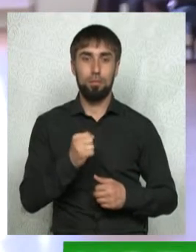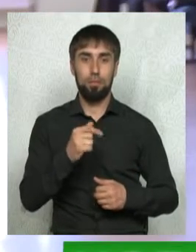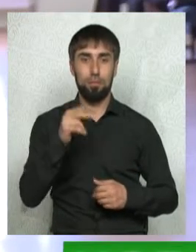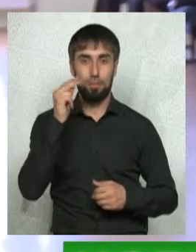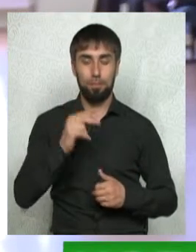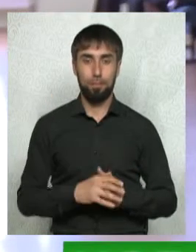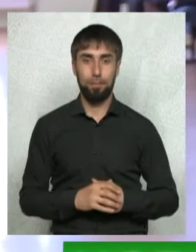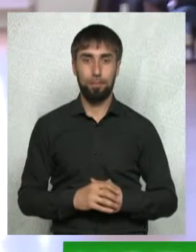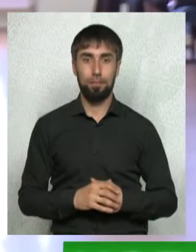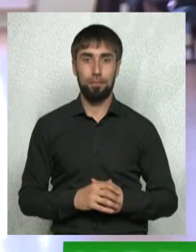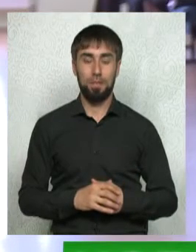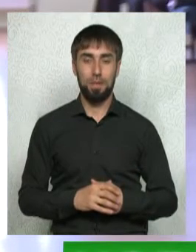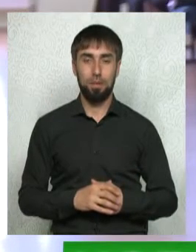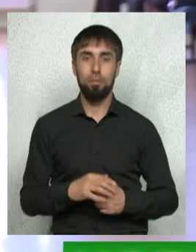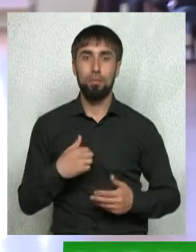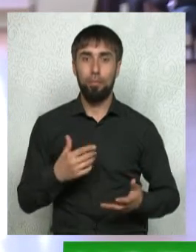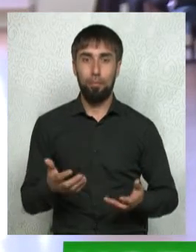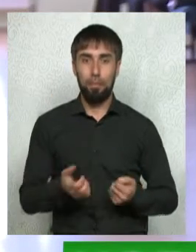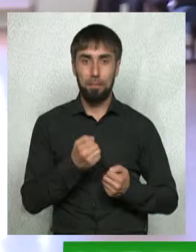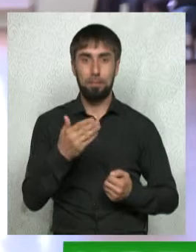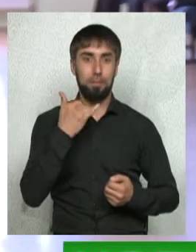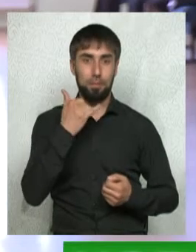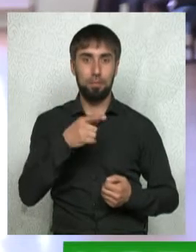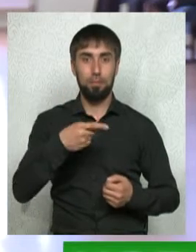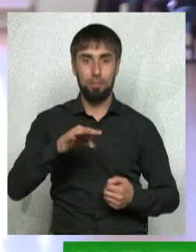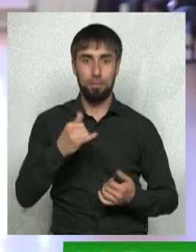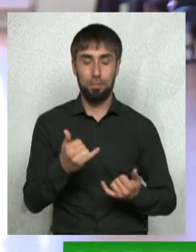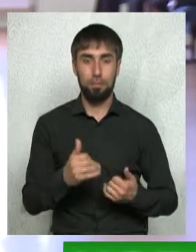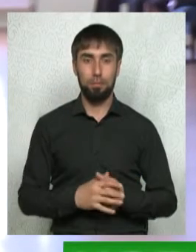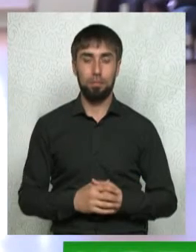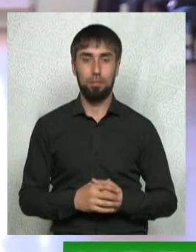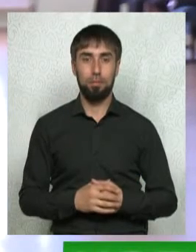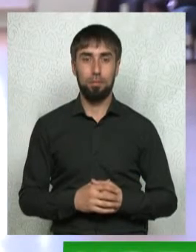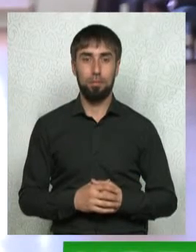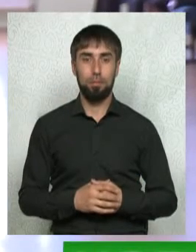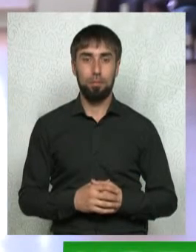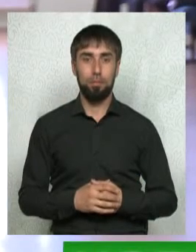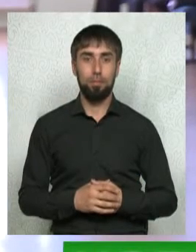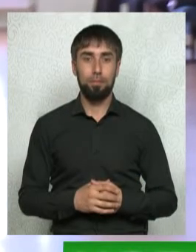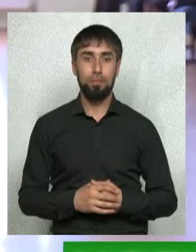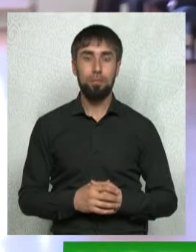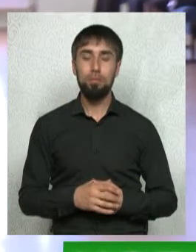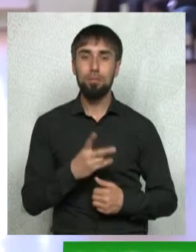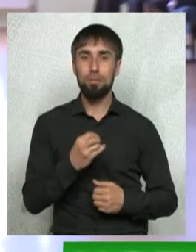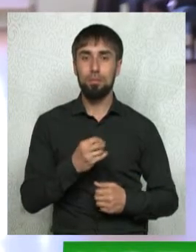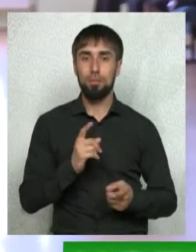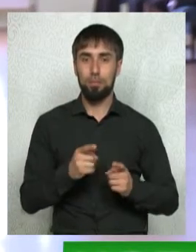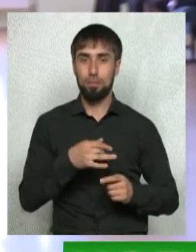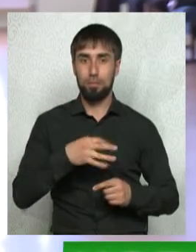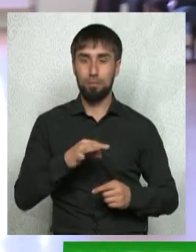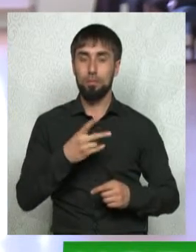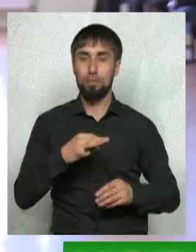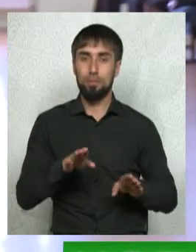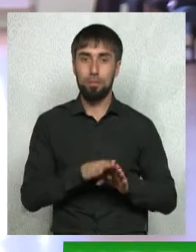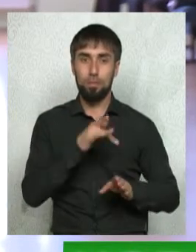Я поддерживаю, действительно, телефоны – это просто зло сейчас. То, что мы наблюдаем в школах, это просто нереальное зло. Но и в то